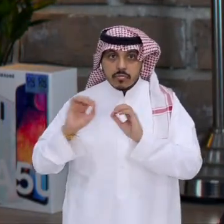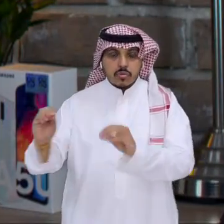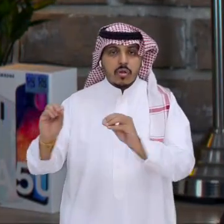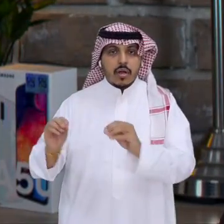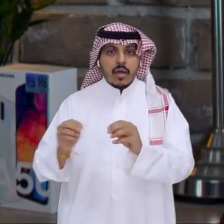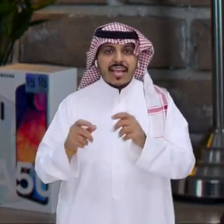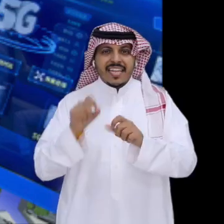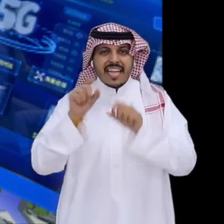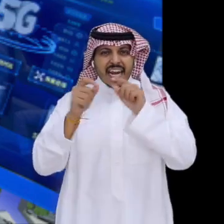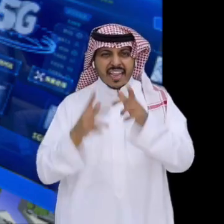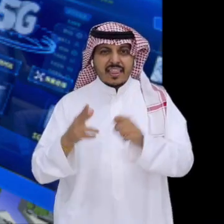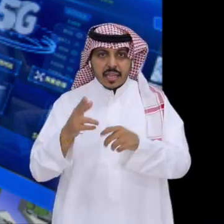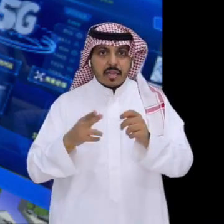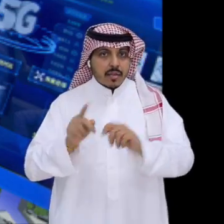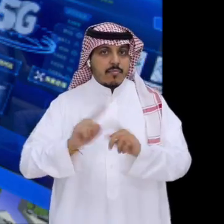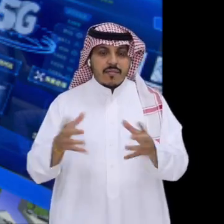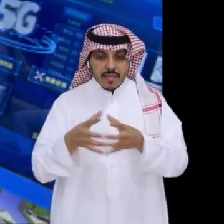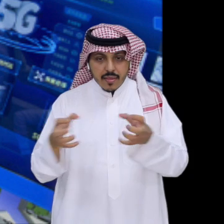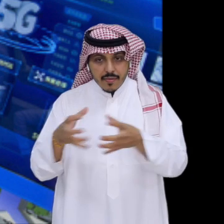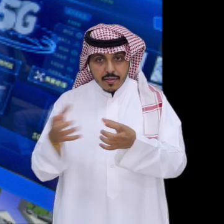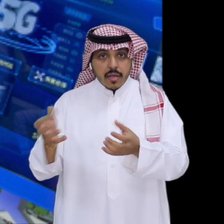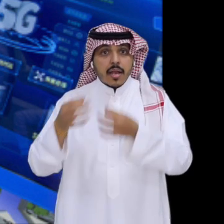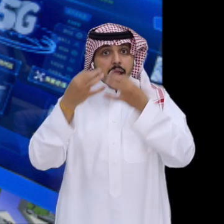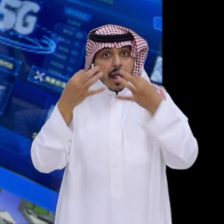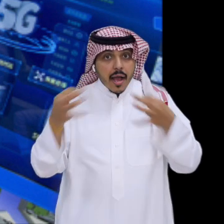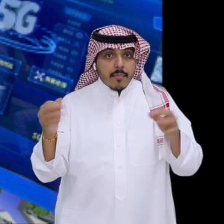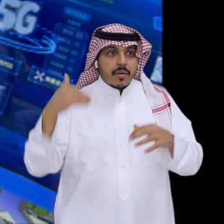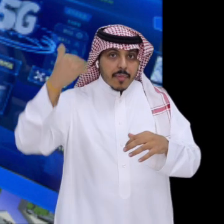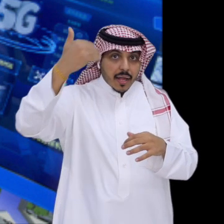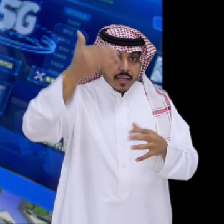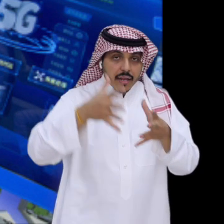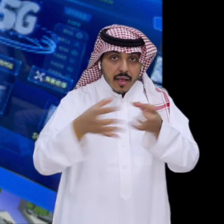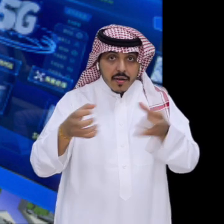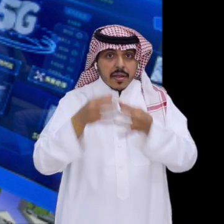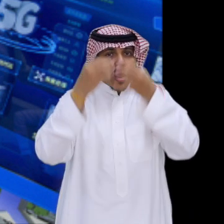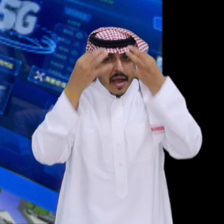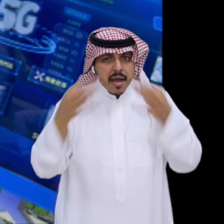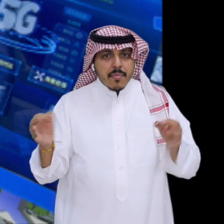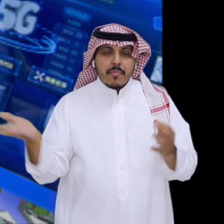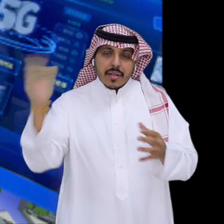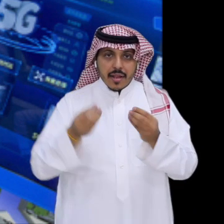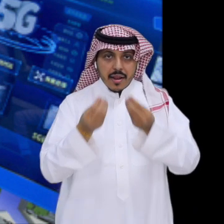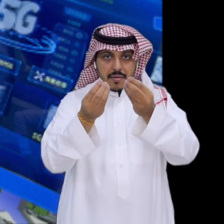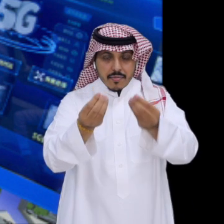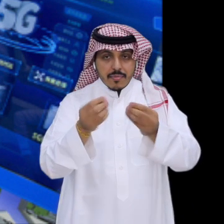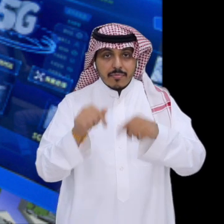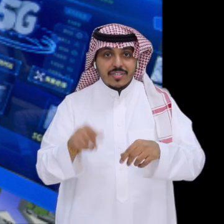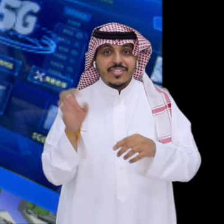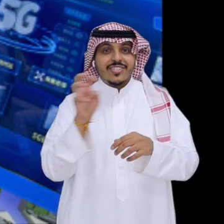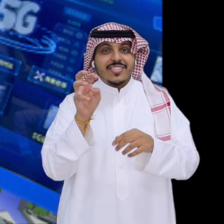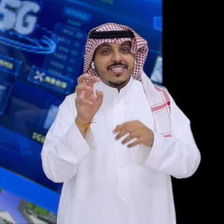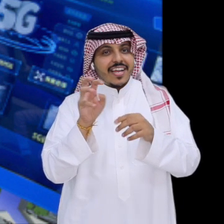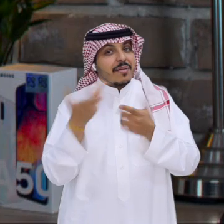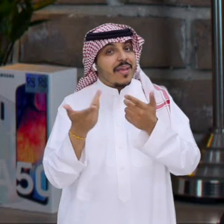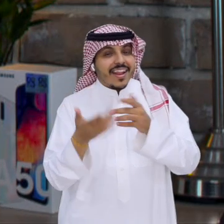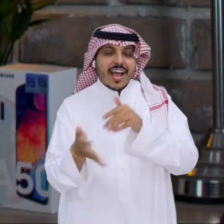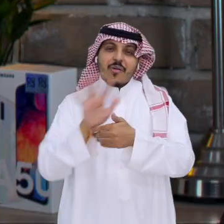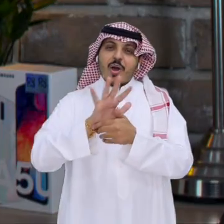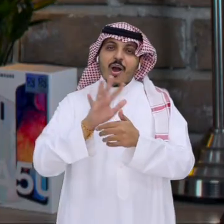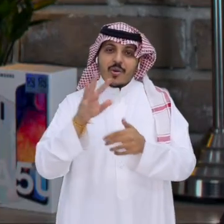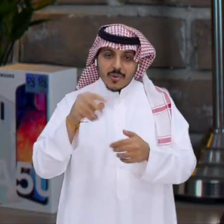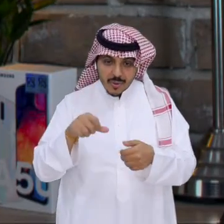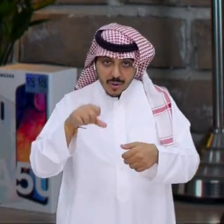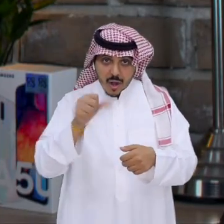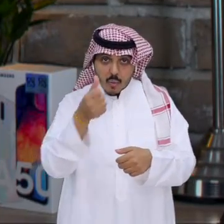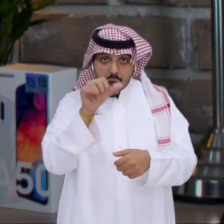يقوم بالعملية. تفاصيل أكثر إن شاء الله لما نعرفها عن طريقة العملية وأساسياتها بتصير، ولكن الشبكة اللي تم استخدامها هواوي، وهواوي بيتكلم